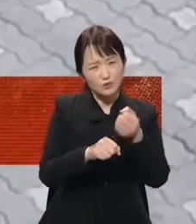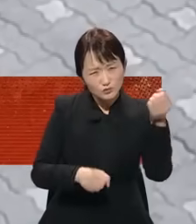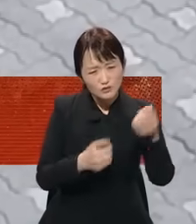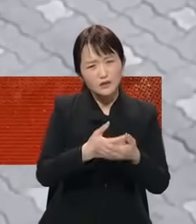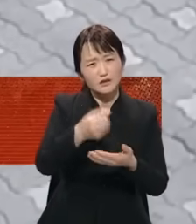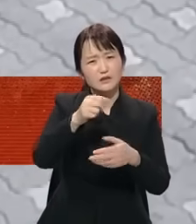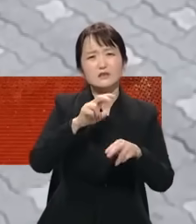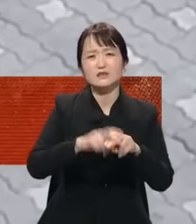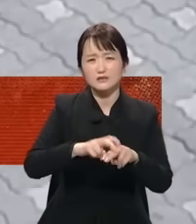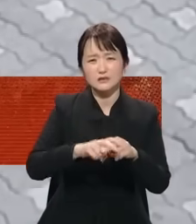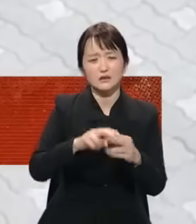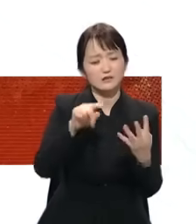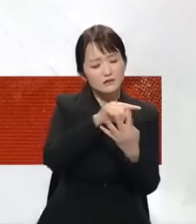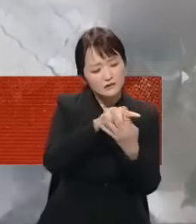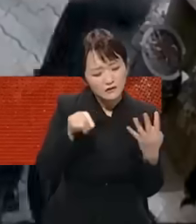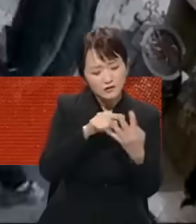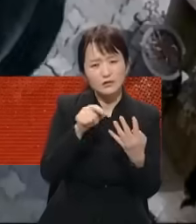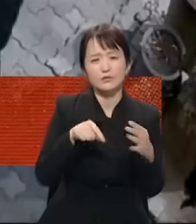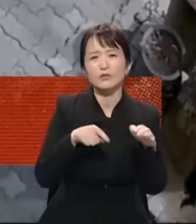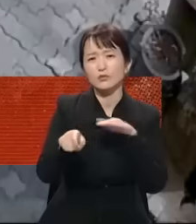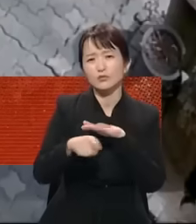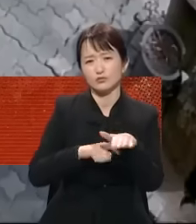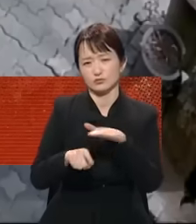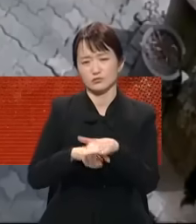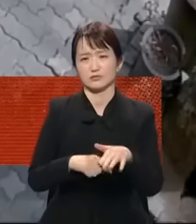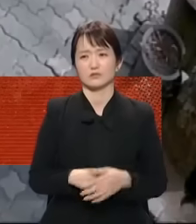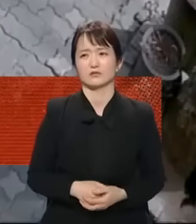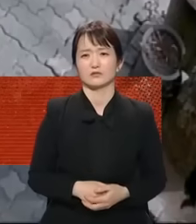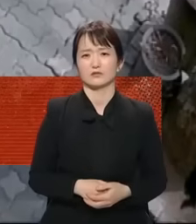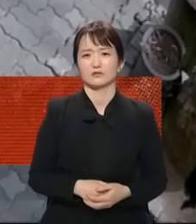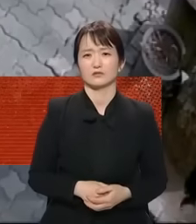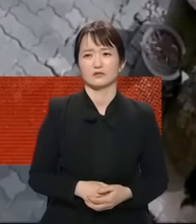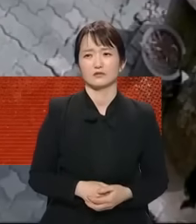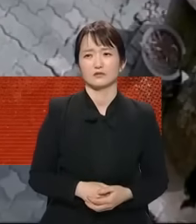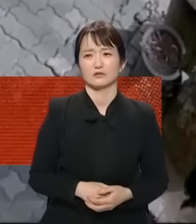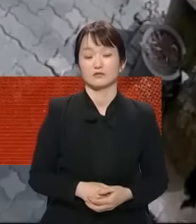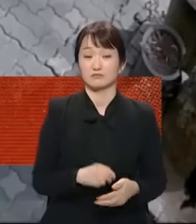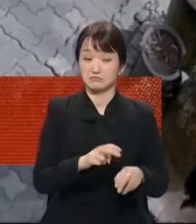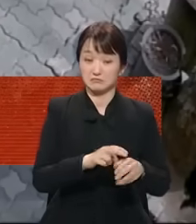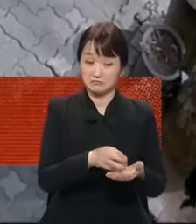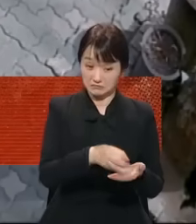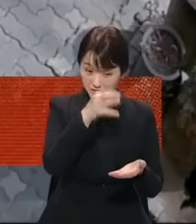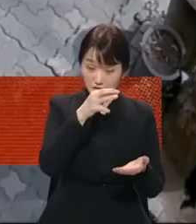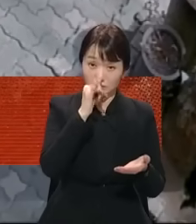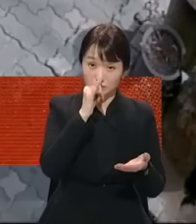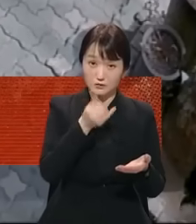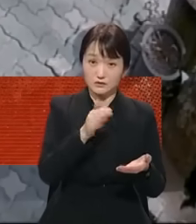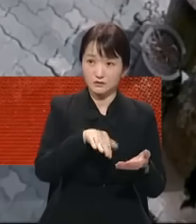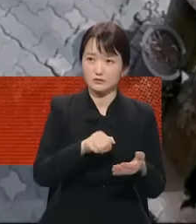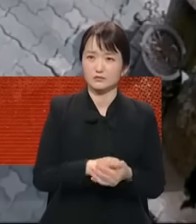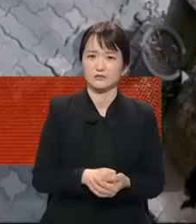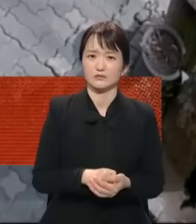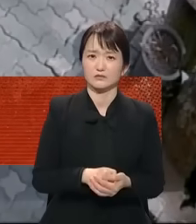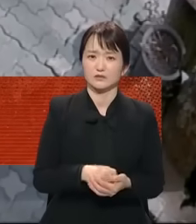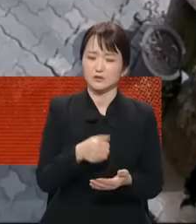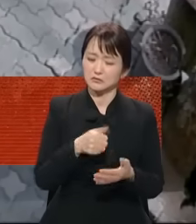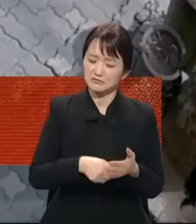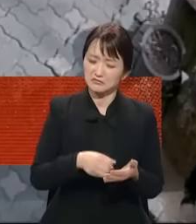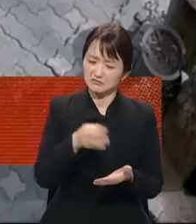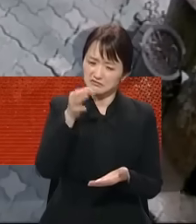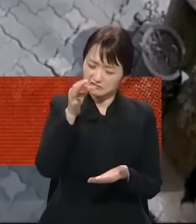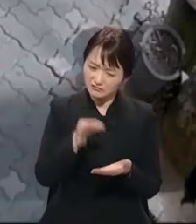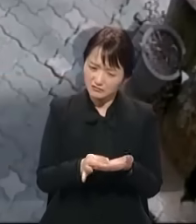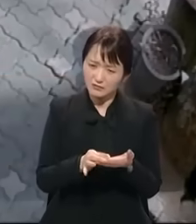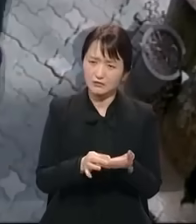개만 그렇게 우리나라 사람들이 훔쳐갑니다. 그러게요. 저게 비쌀 수도 있지만 비싸다고 보기엔 좀 어려운데